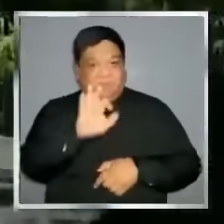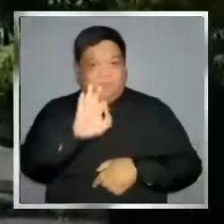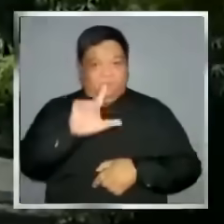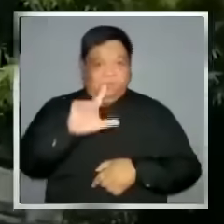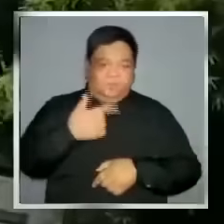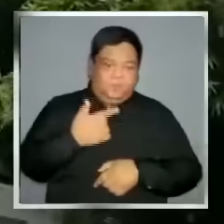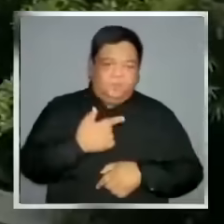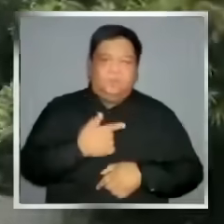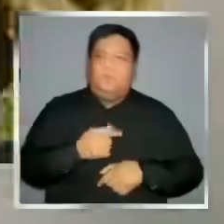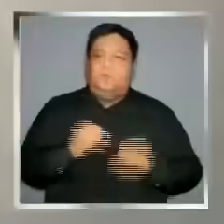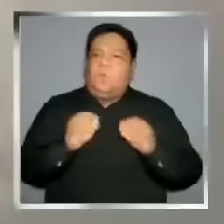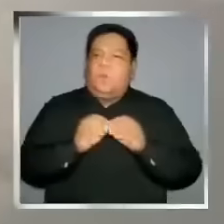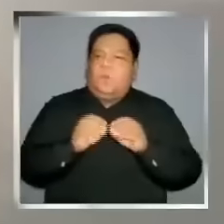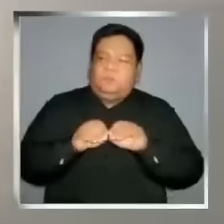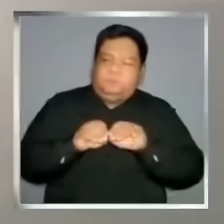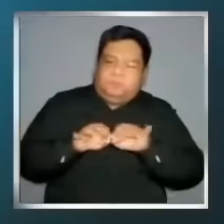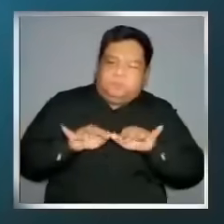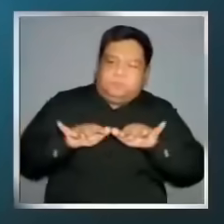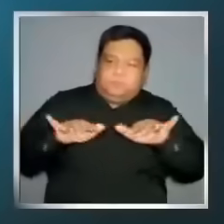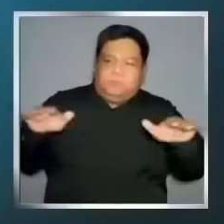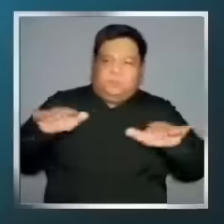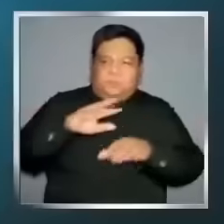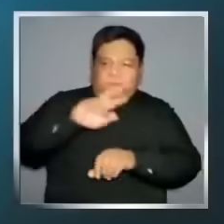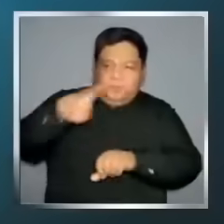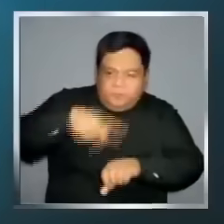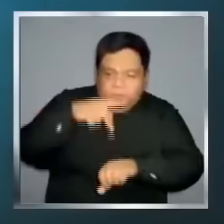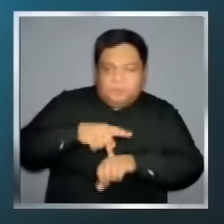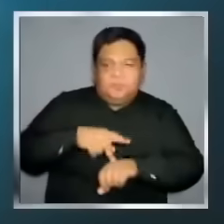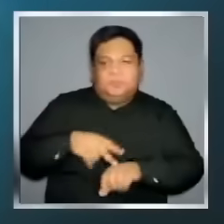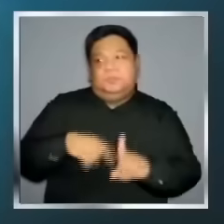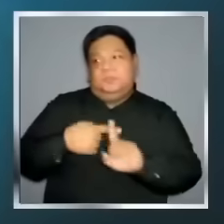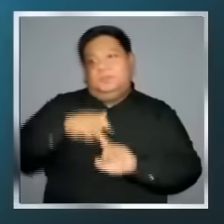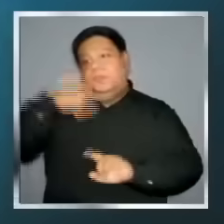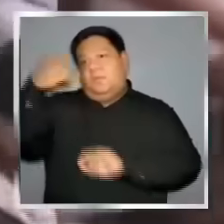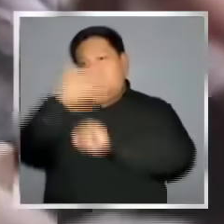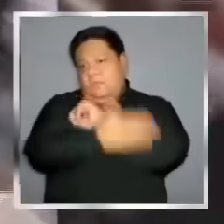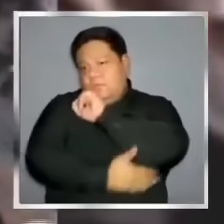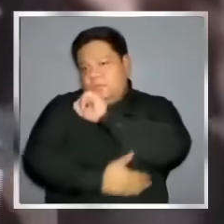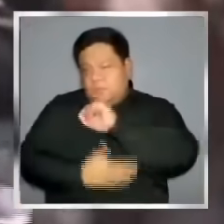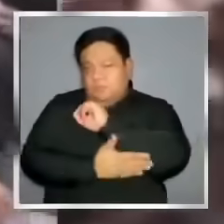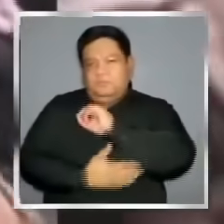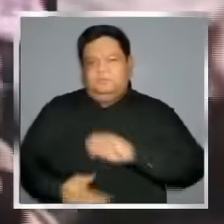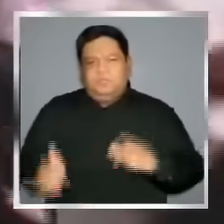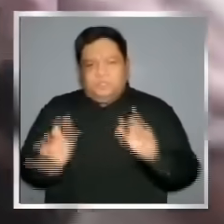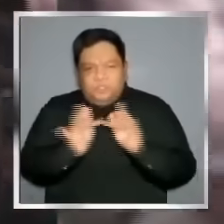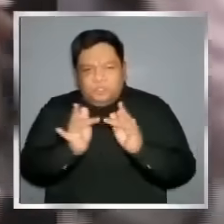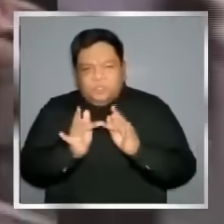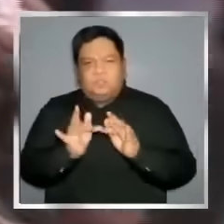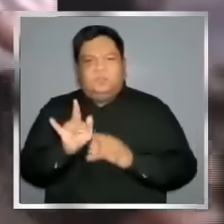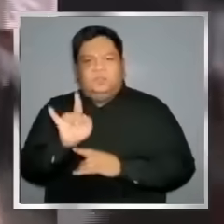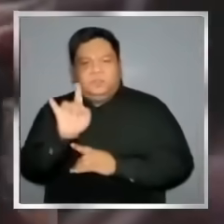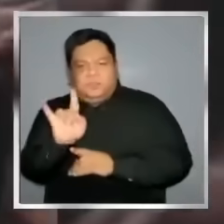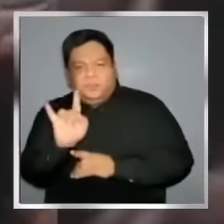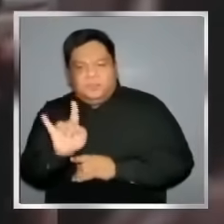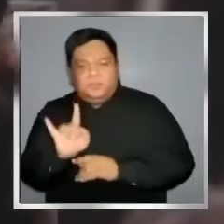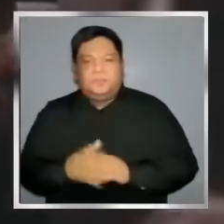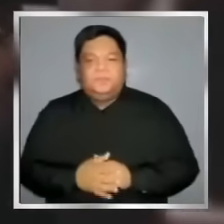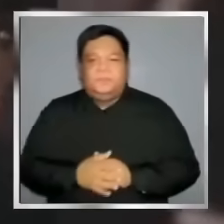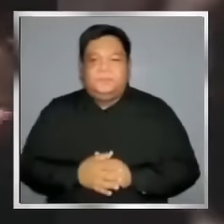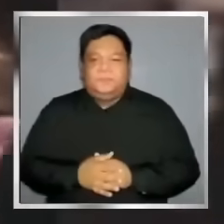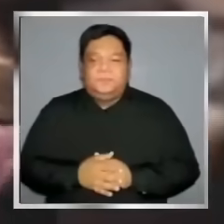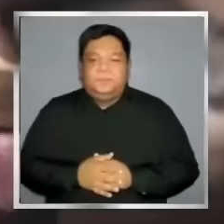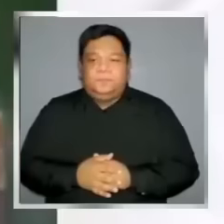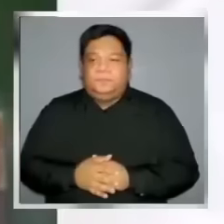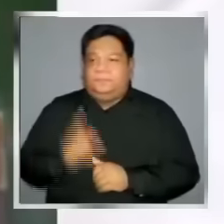ng bansa, pati na abroad, at sa internet at social media. Sa dunong at talent ng ating mga